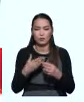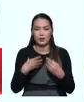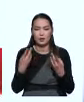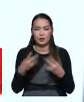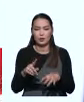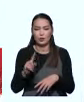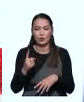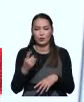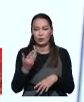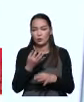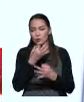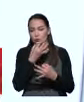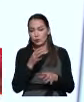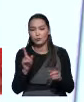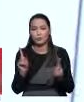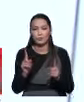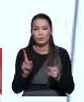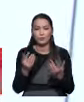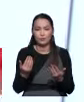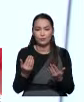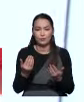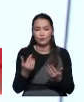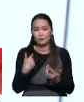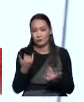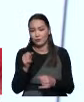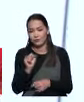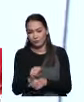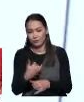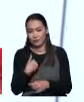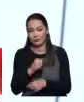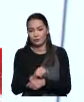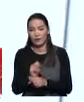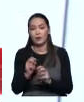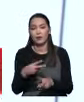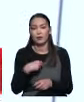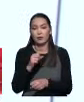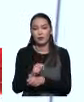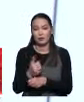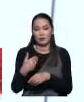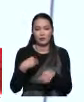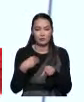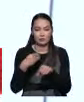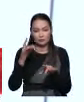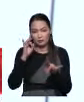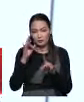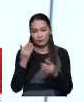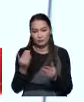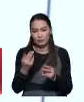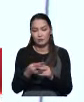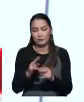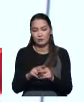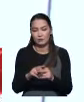что вот любой случай болуы мүмкін қазір. Жолдың бойына тоқтап, қазір мен тоқтап тұруым керек. Қалай тоқтап тұрамын қазір пустой жерде? Келеді, суретке